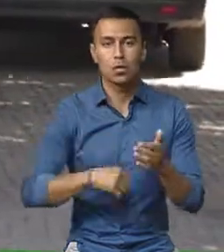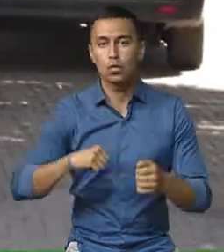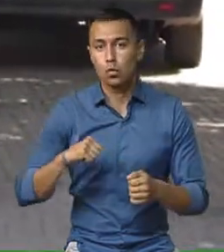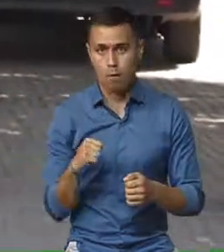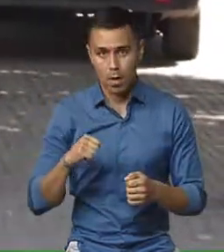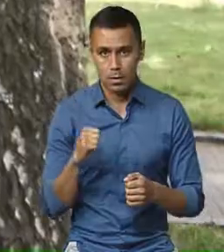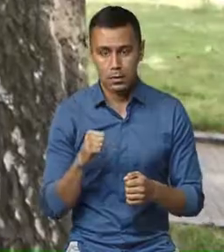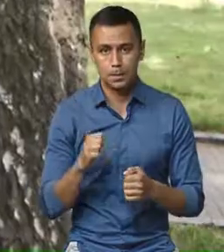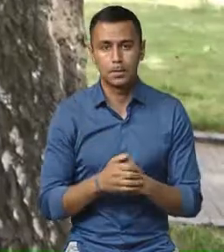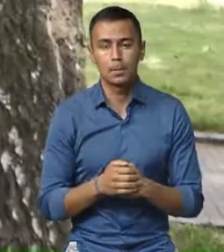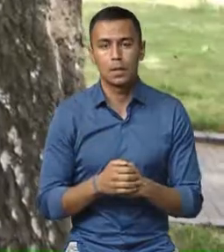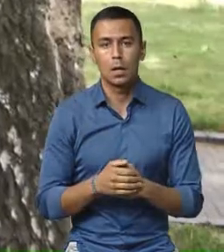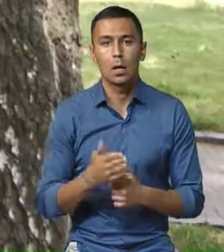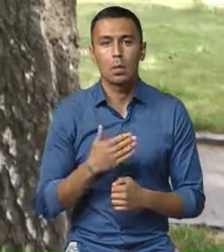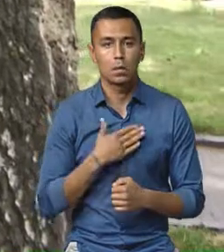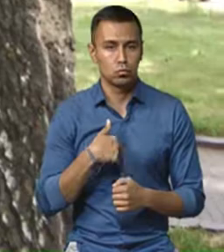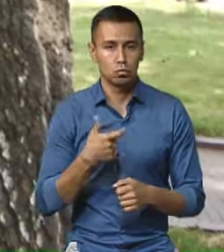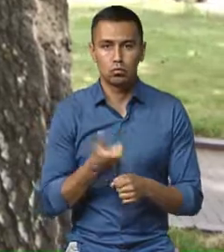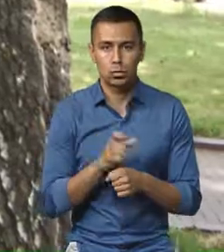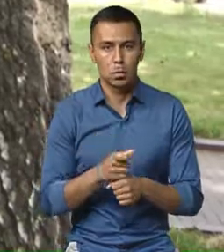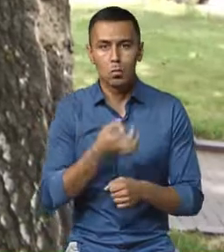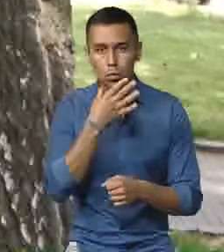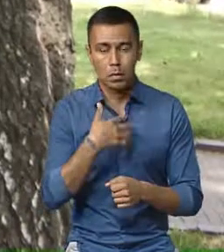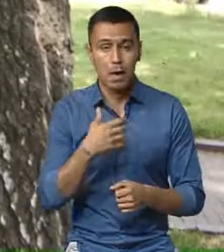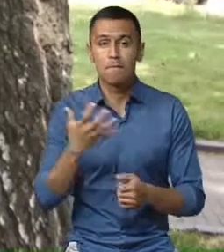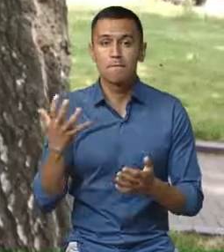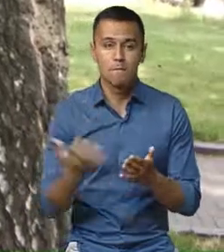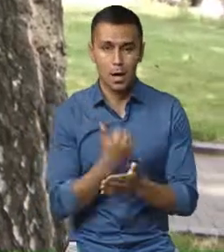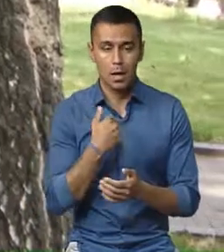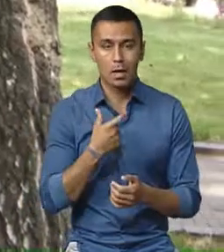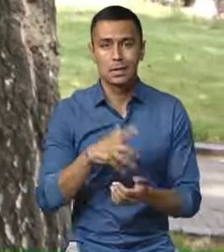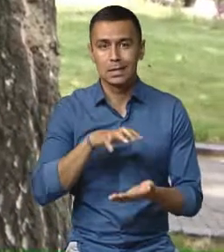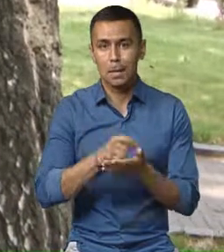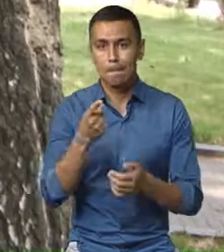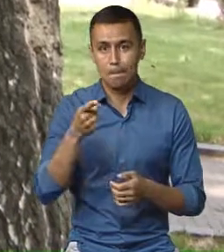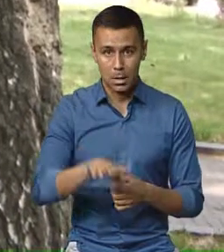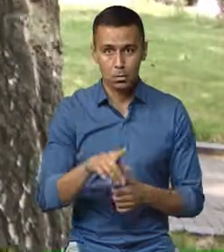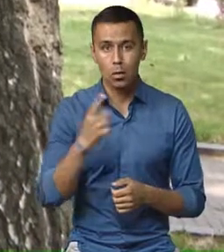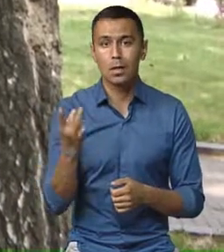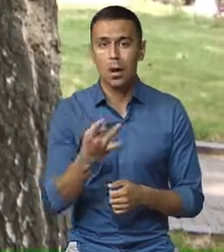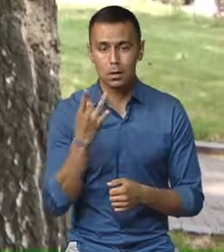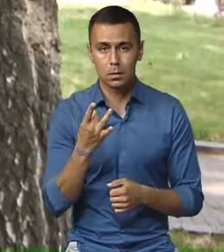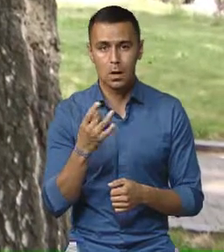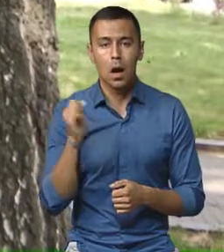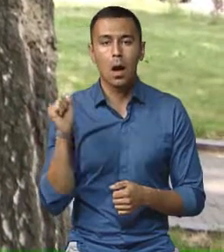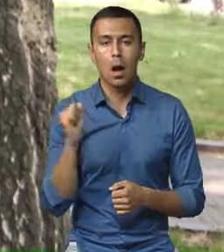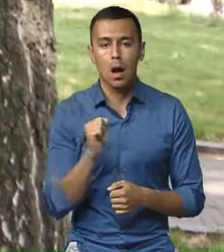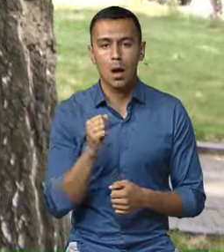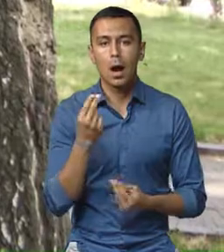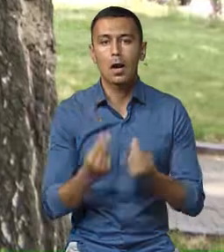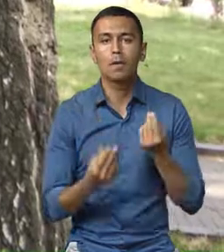Краматорська Євген. Мені тут дуже подобається грати, я виграю, зайняв перше місце один раз,